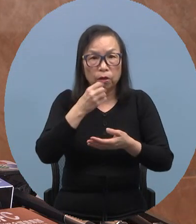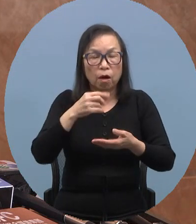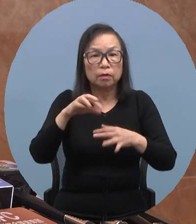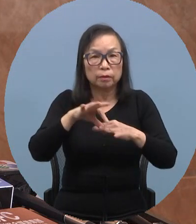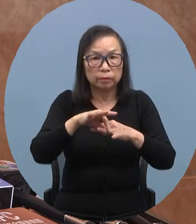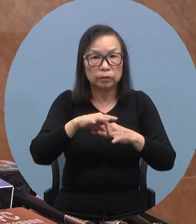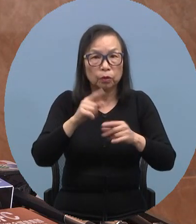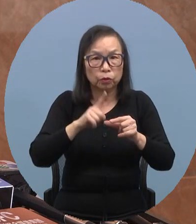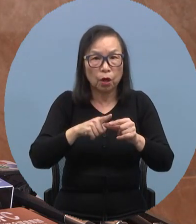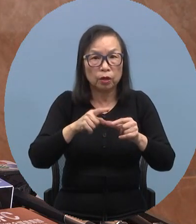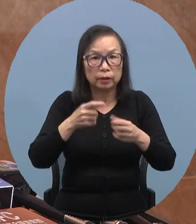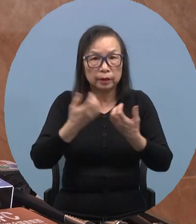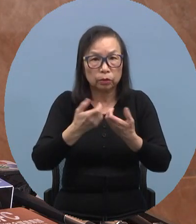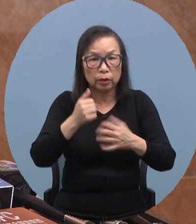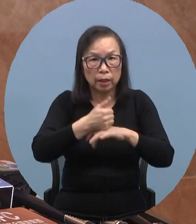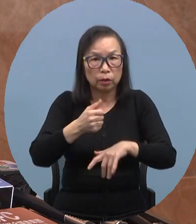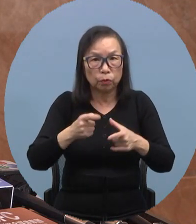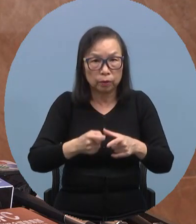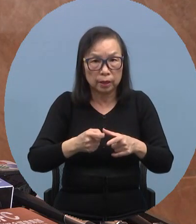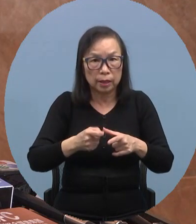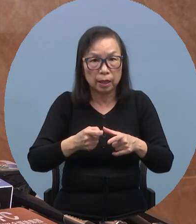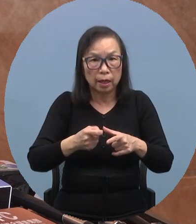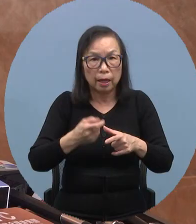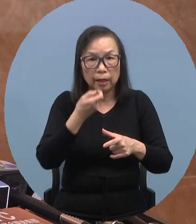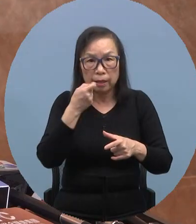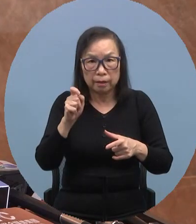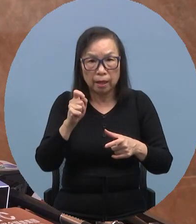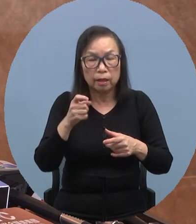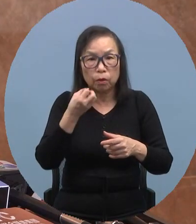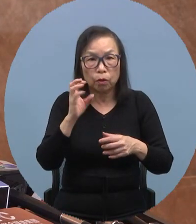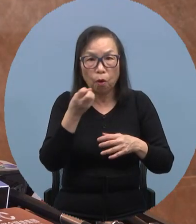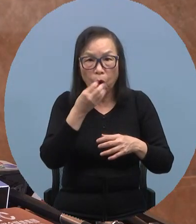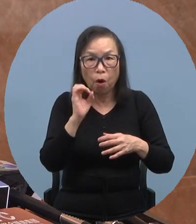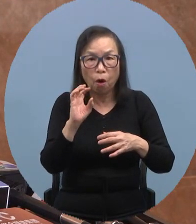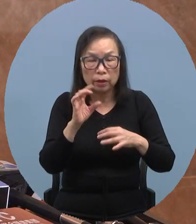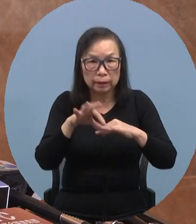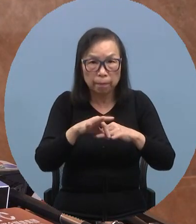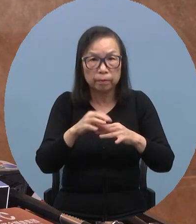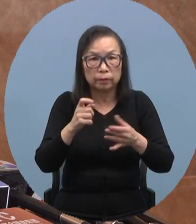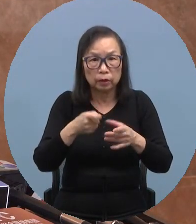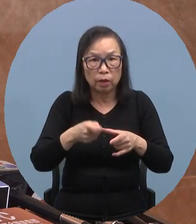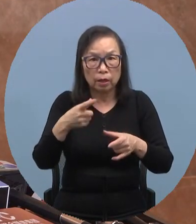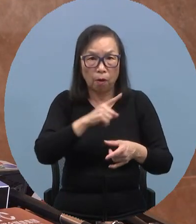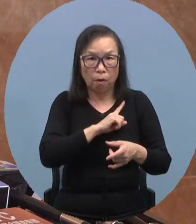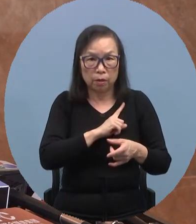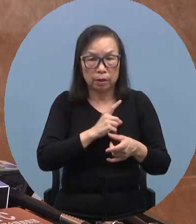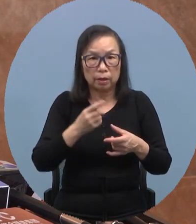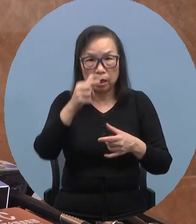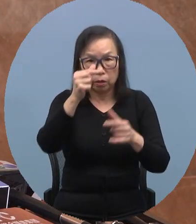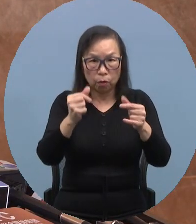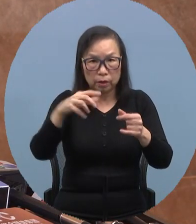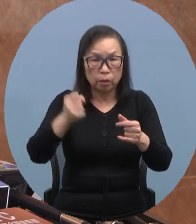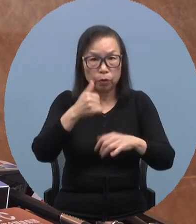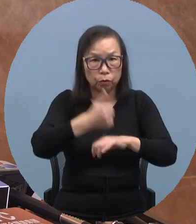金屬中央結算系統有限公司，簡稱叫做港金結算公司，將會由我係做呢個董事會嘅主席